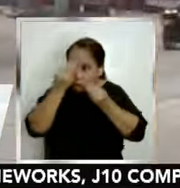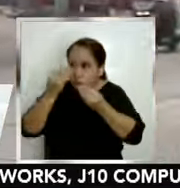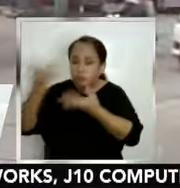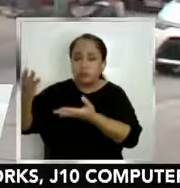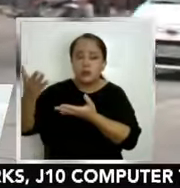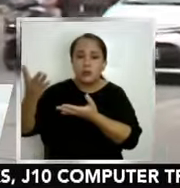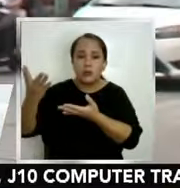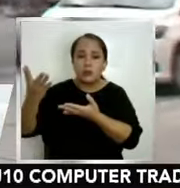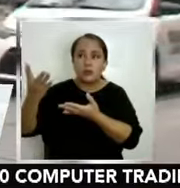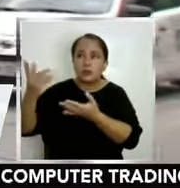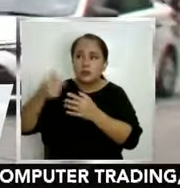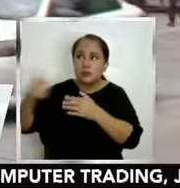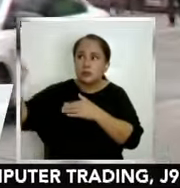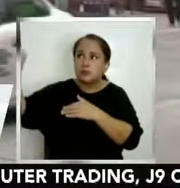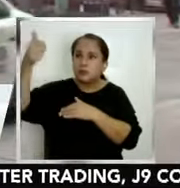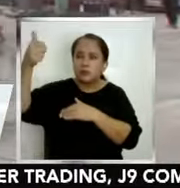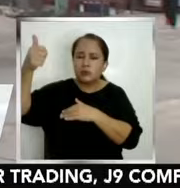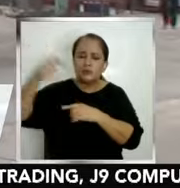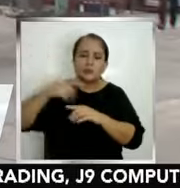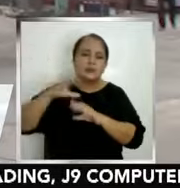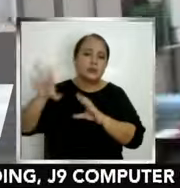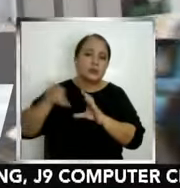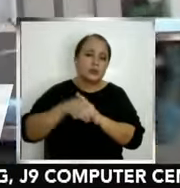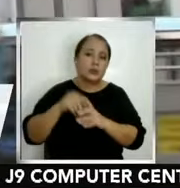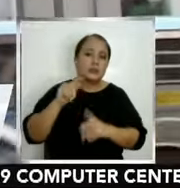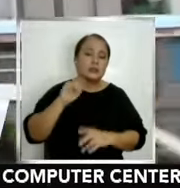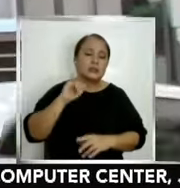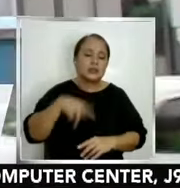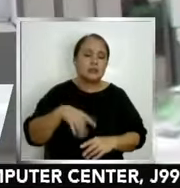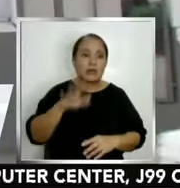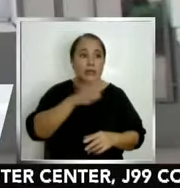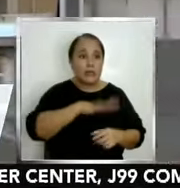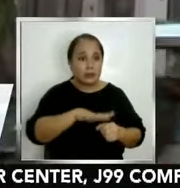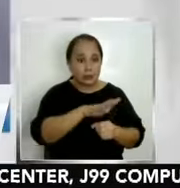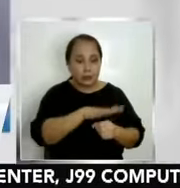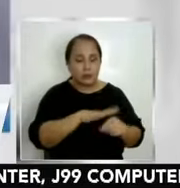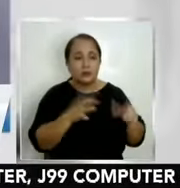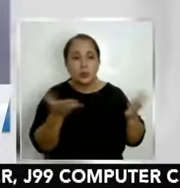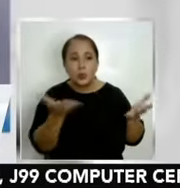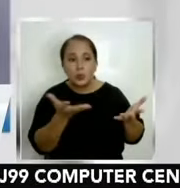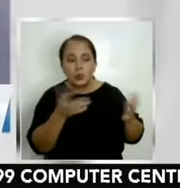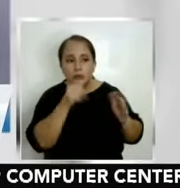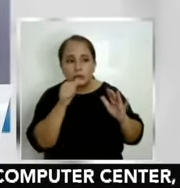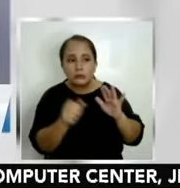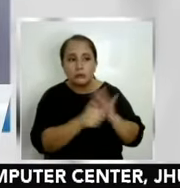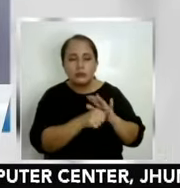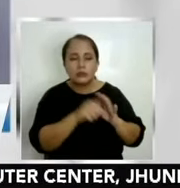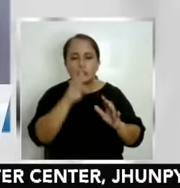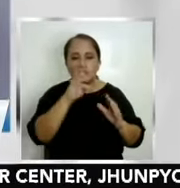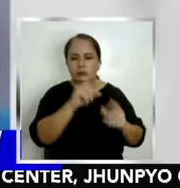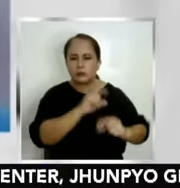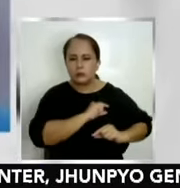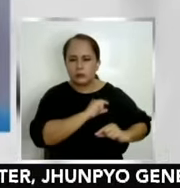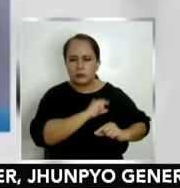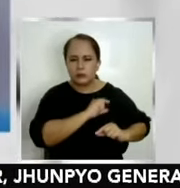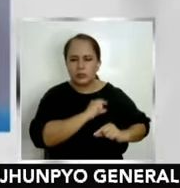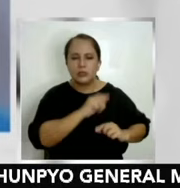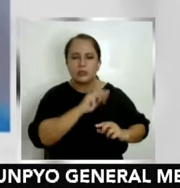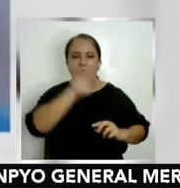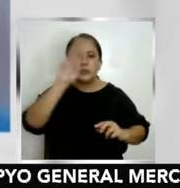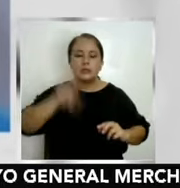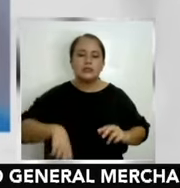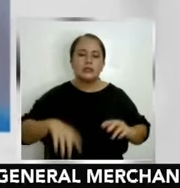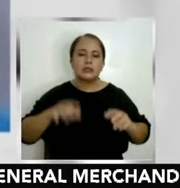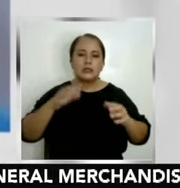kinaukulan. Kabilang sa itinip sa kanila ang mga lokasyon kung saan nagtatago ang anim na gwardiya ng Manila Arena na apat na buwan na